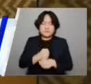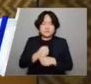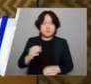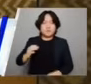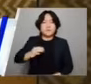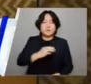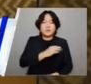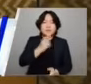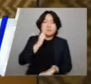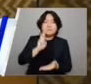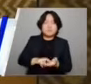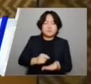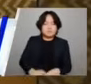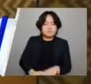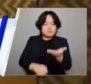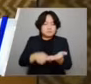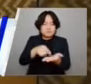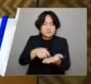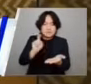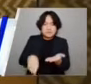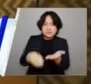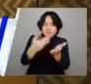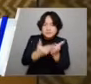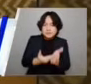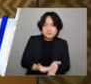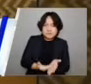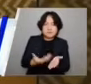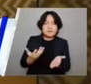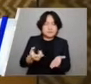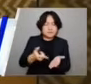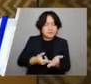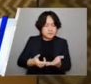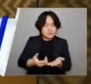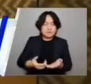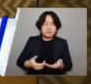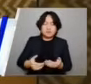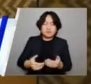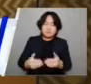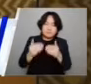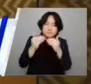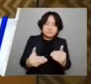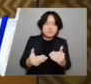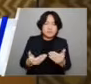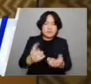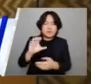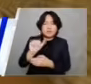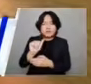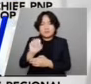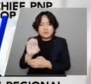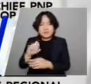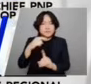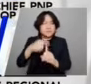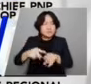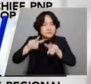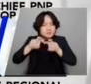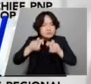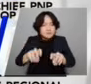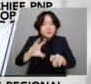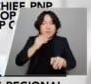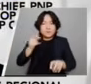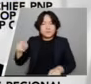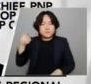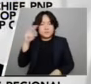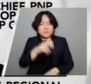basihan to pursue the case build-up at saka yung preliminary investigation sa mga witnesses. Si Senador